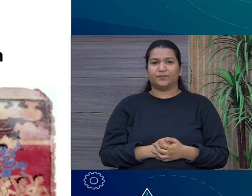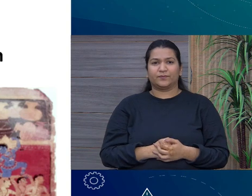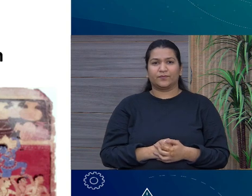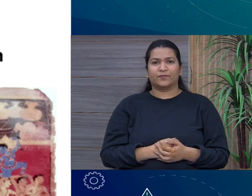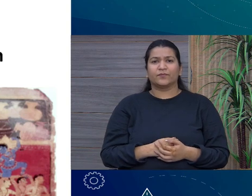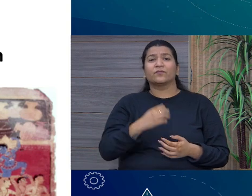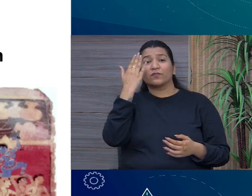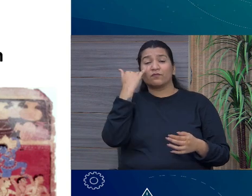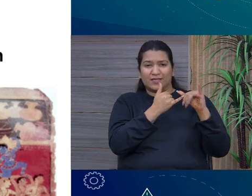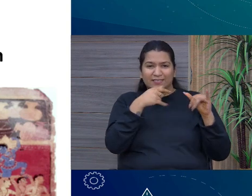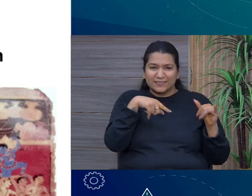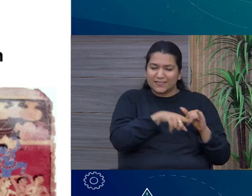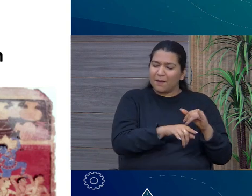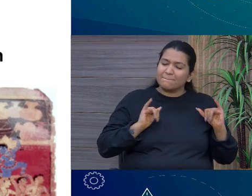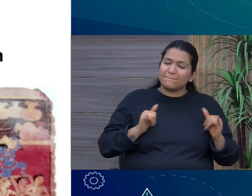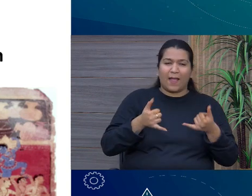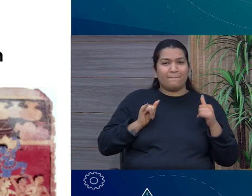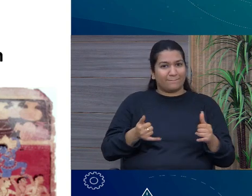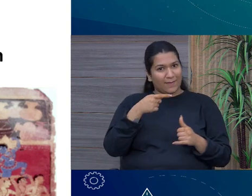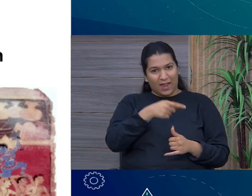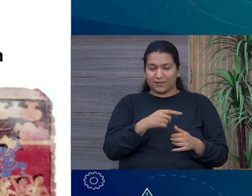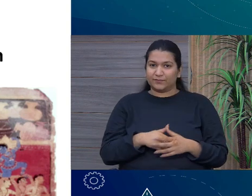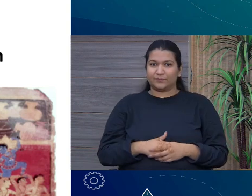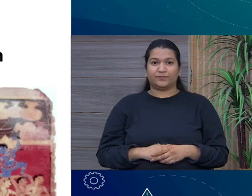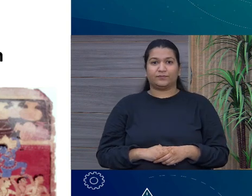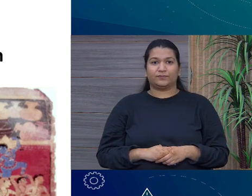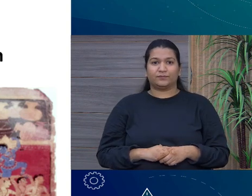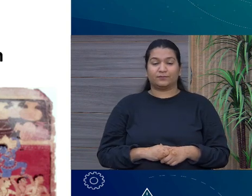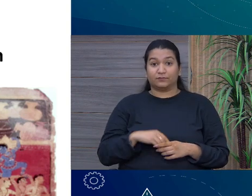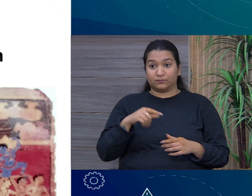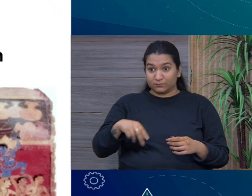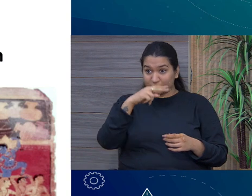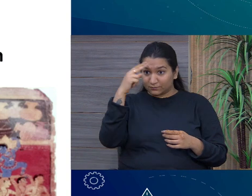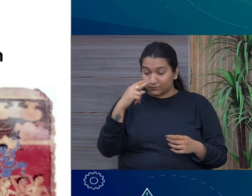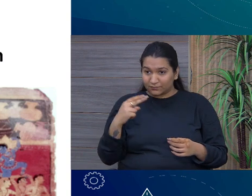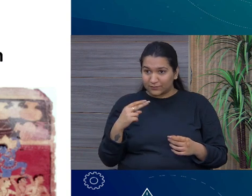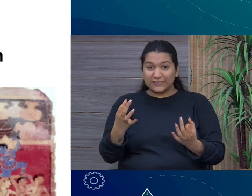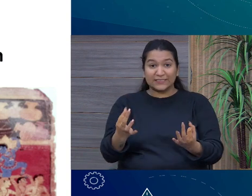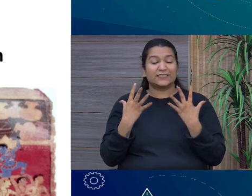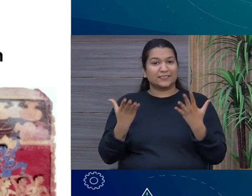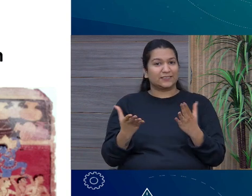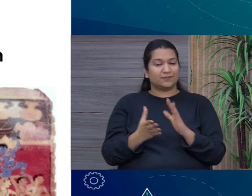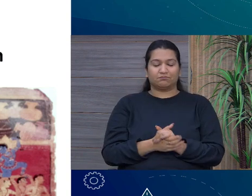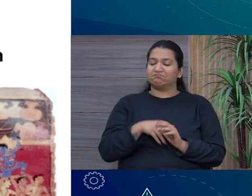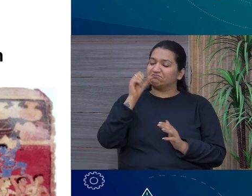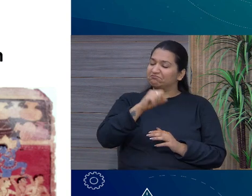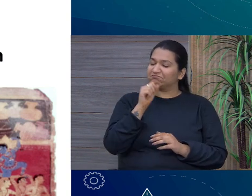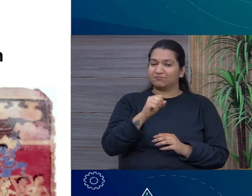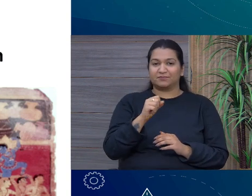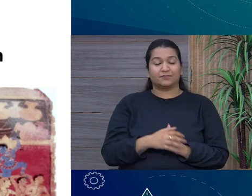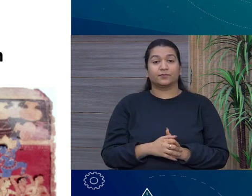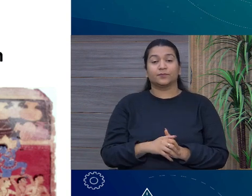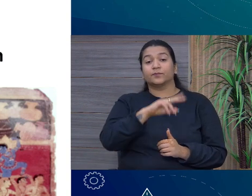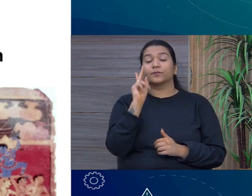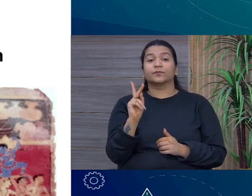वो एक ऐसा एक इमेज हमारे दिमाग में आता है, प्लान कर लेते हैं उसको, यहाँ पर एक सजीव चित्रण देने की कोशिश की गई है। बिल्कुल बिल्कुल सर। और एक